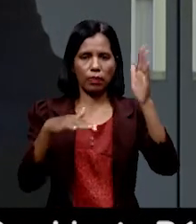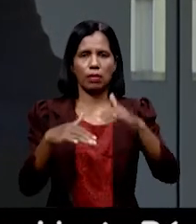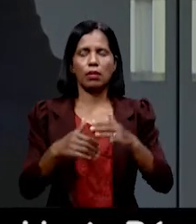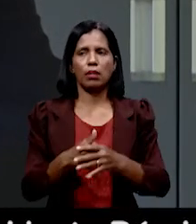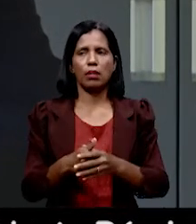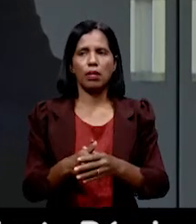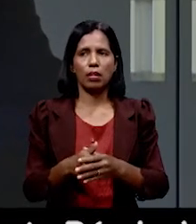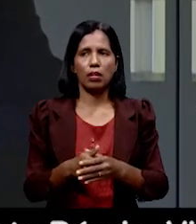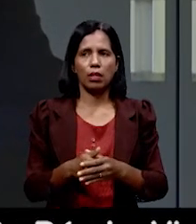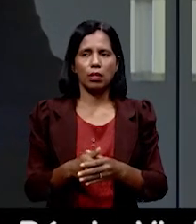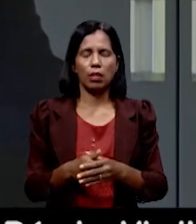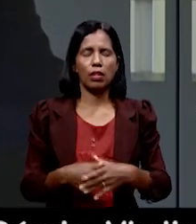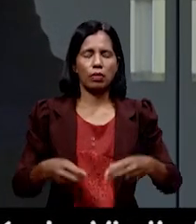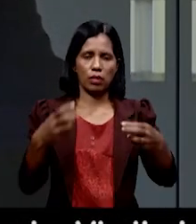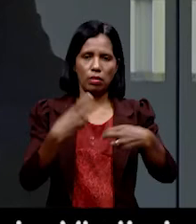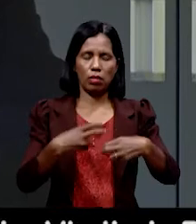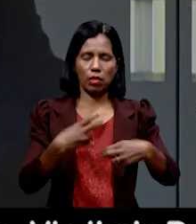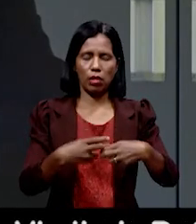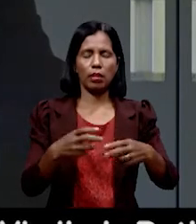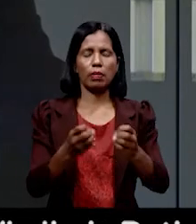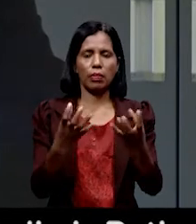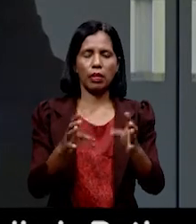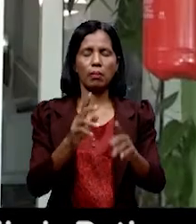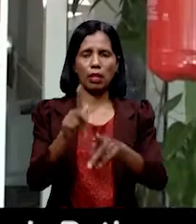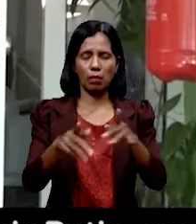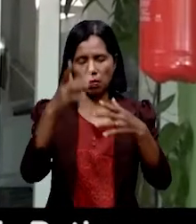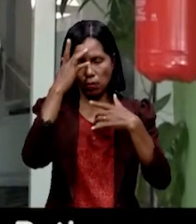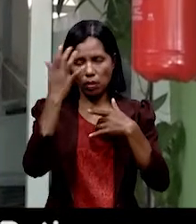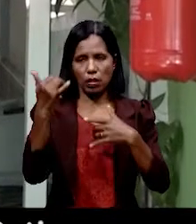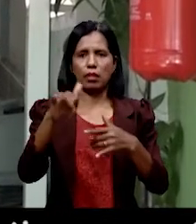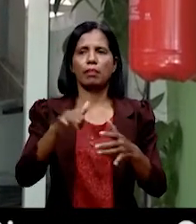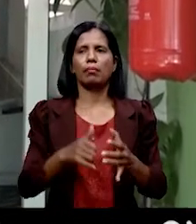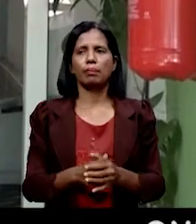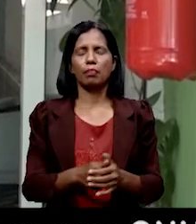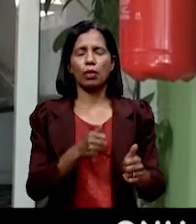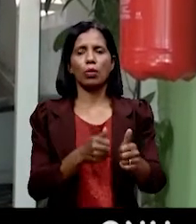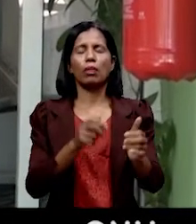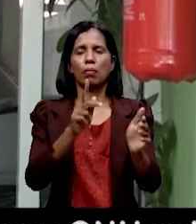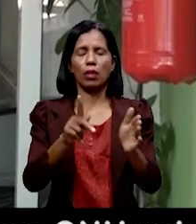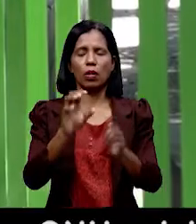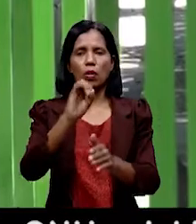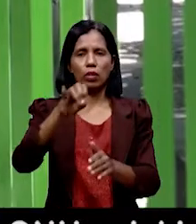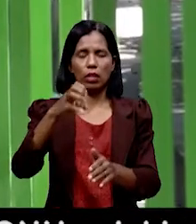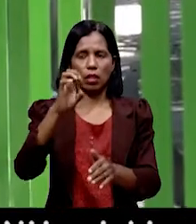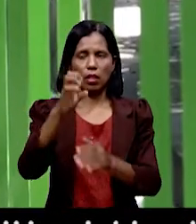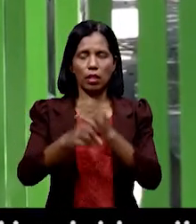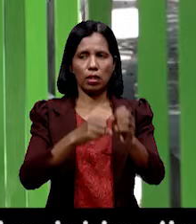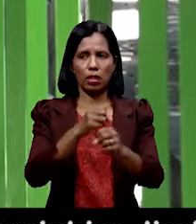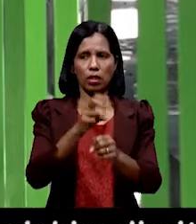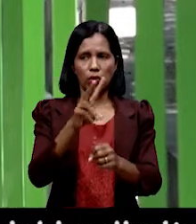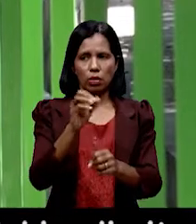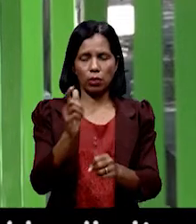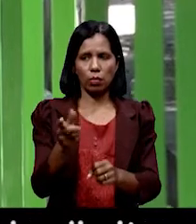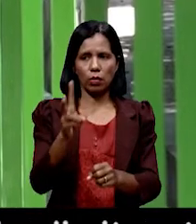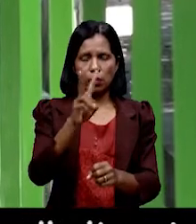la ia berjudikan memaka maka aslas bapa pasien sila. Tuir planu orsamento jeral estado tinan rihun rua ruanulu resin rua